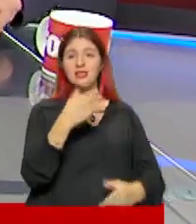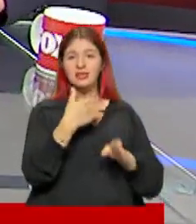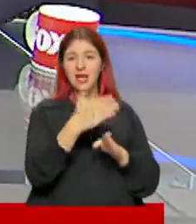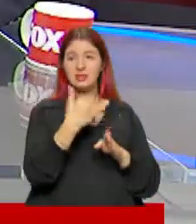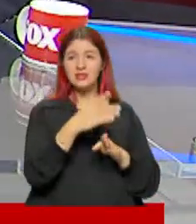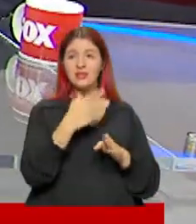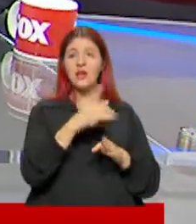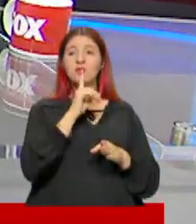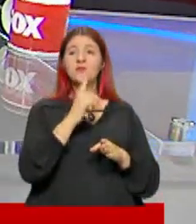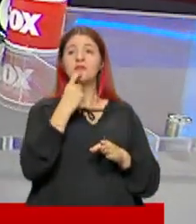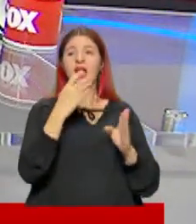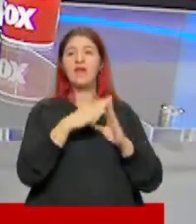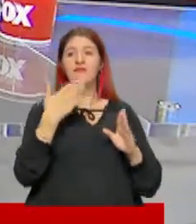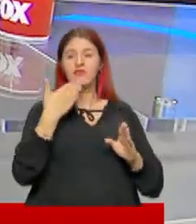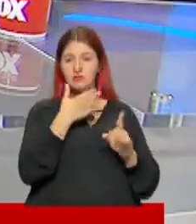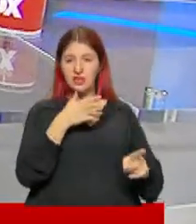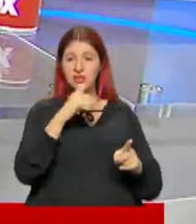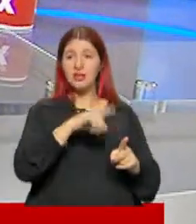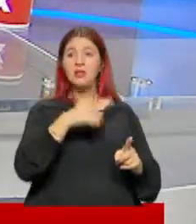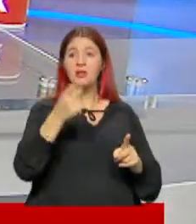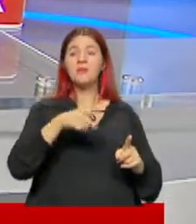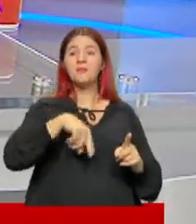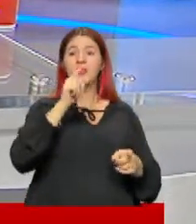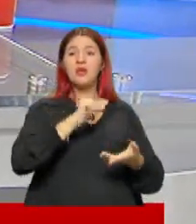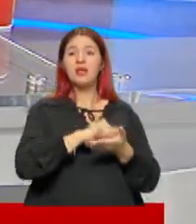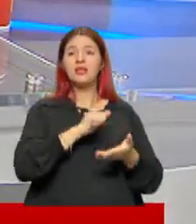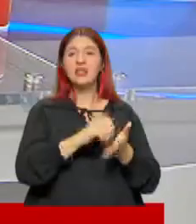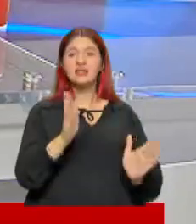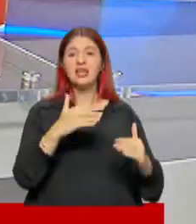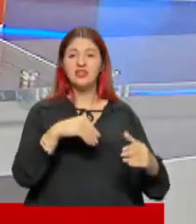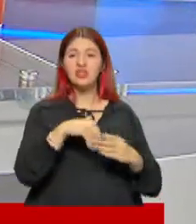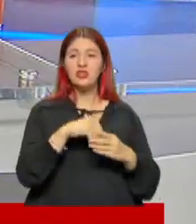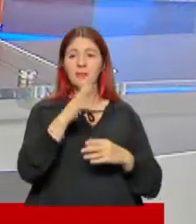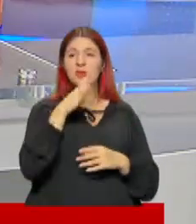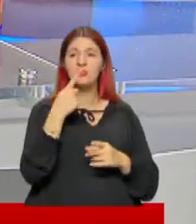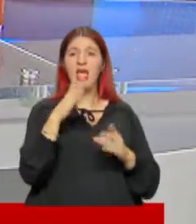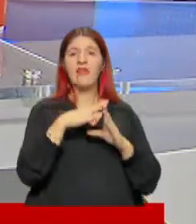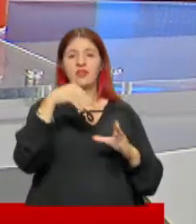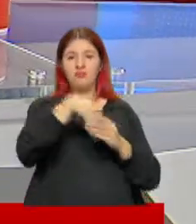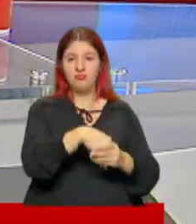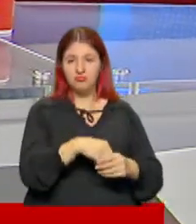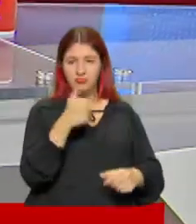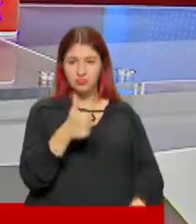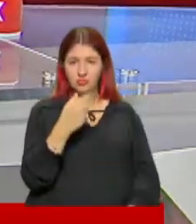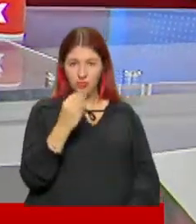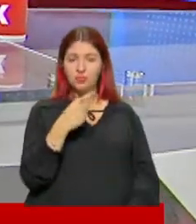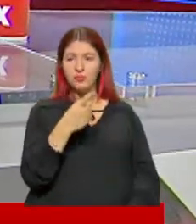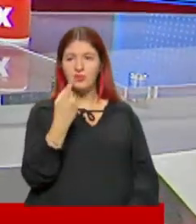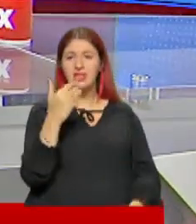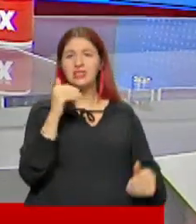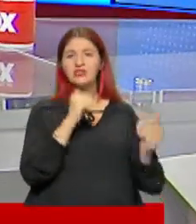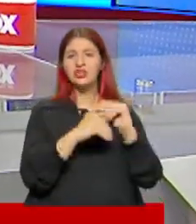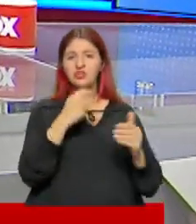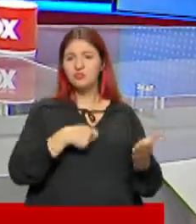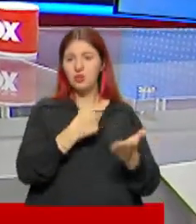taksitle 100 yılın ev fırsatı. Bir Gün Gazetesi'nde sandığın içine 500 bin ev sığdı. Yani bunun bir seçim